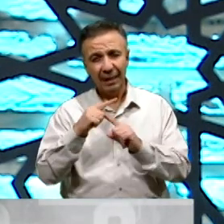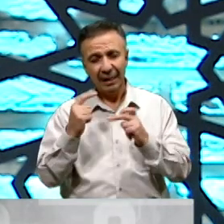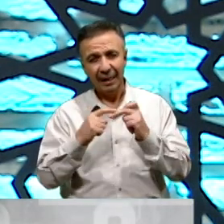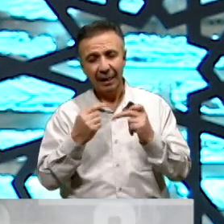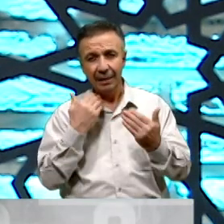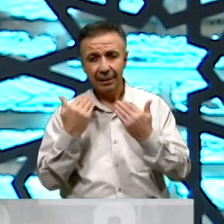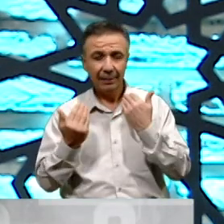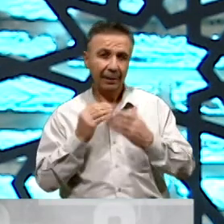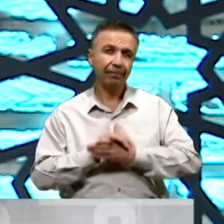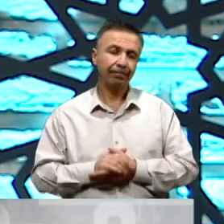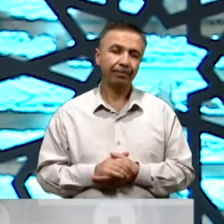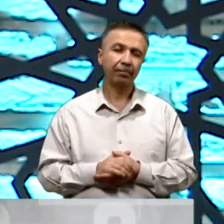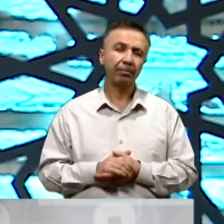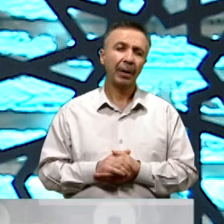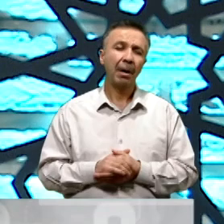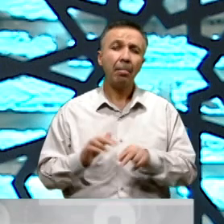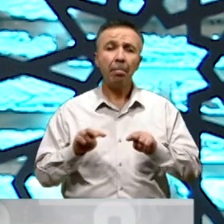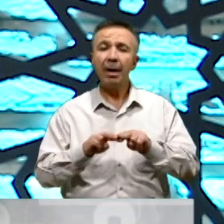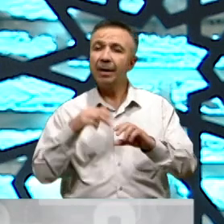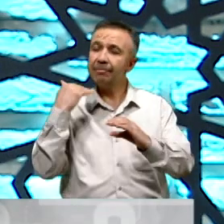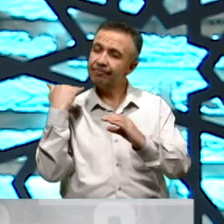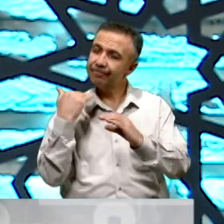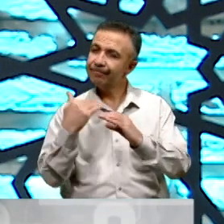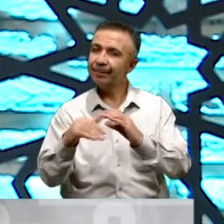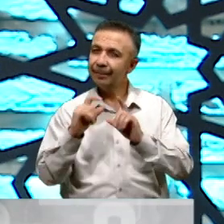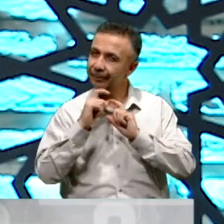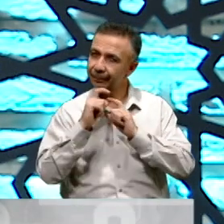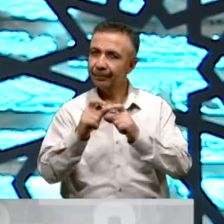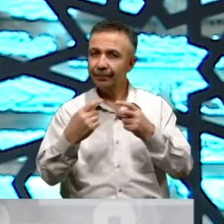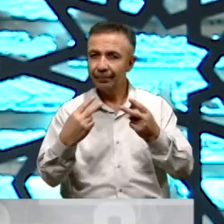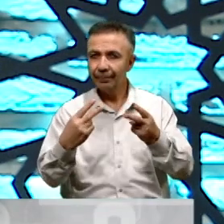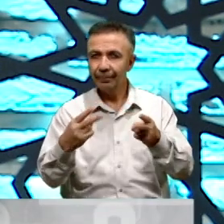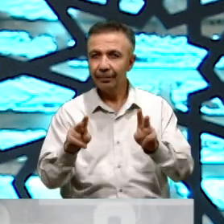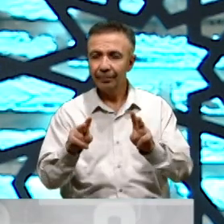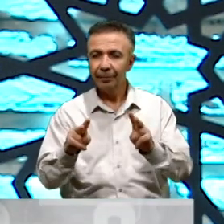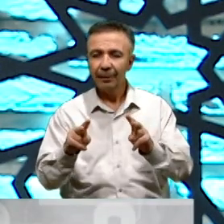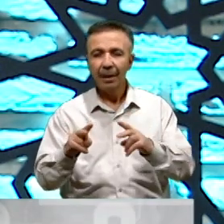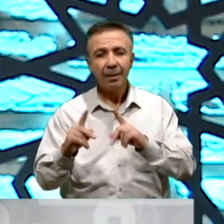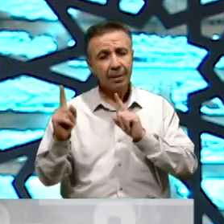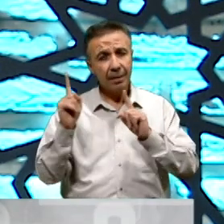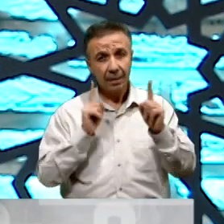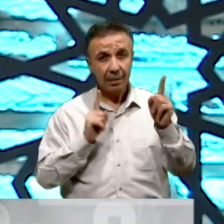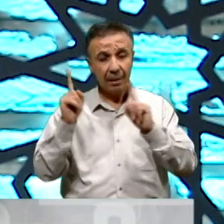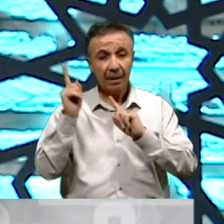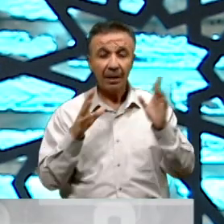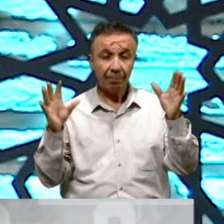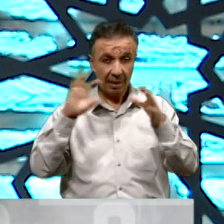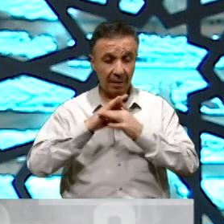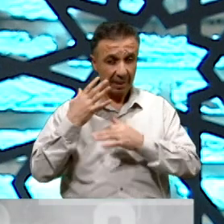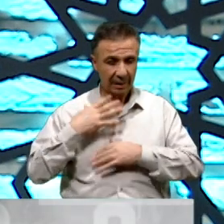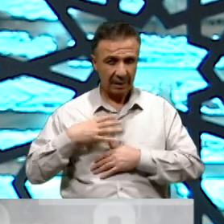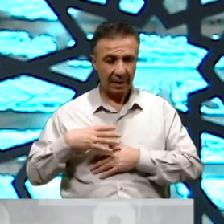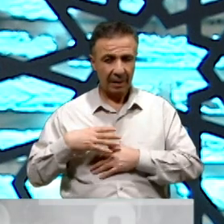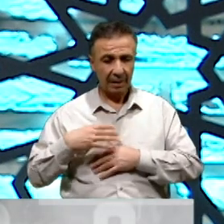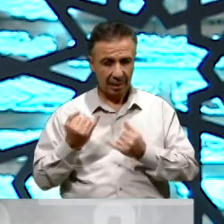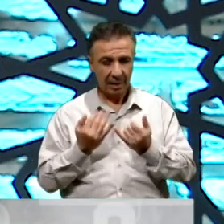@diyanet.gov.tr adresi üzerinden de mail yoluyla sorularınızı göndermeniz mümkün. Ve sosyal medya üzerinden bağlantı kurmak isteyen,